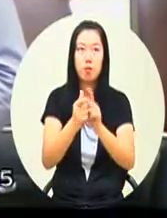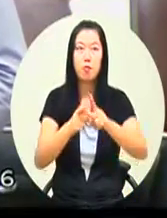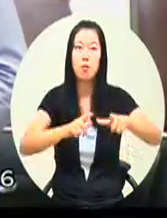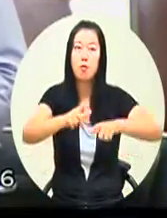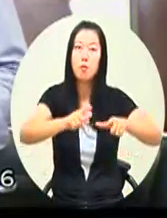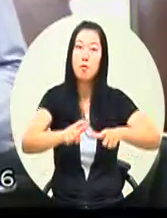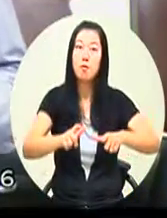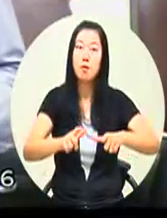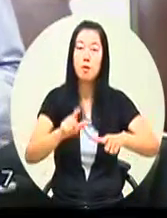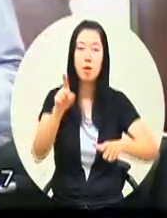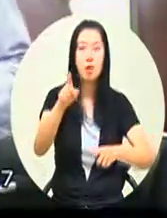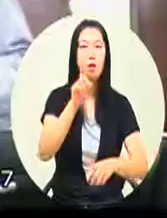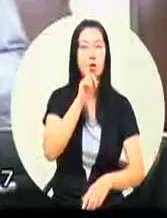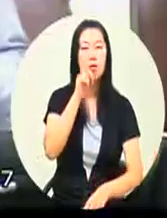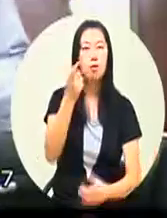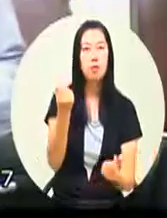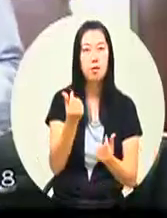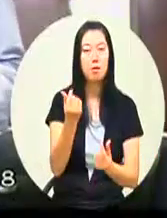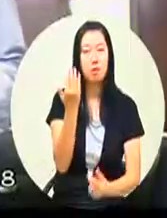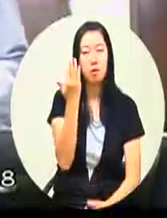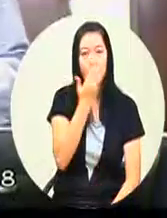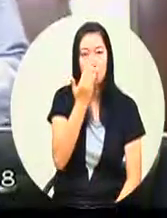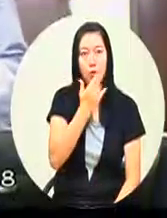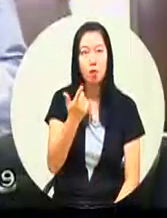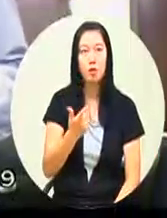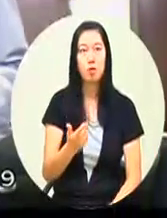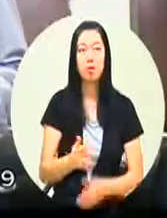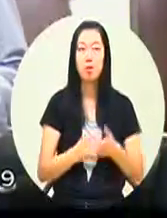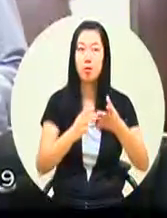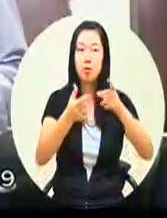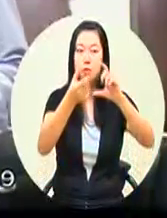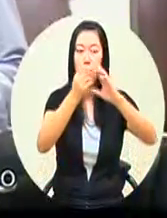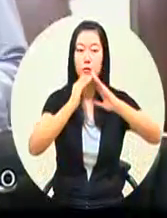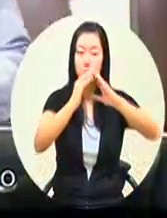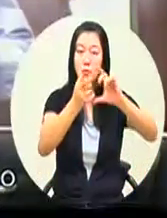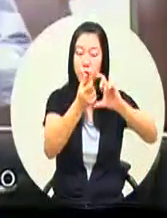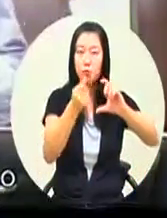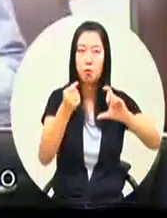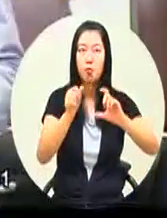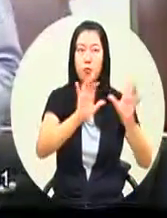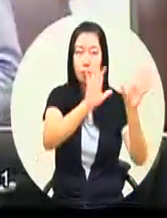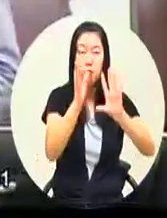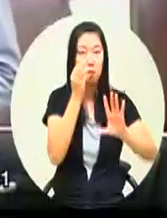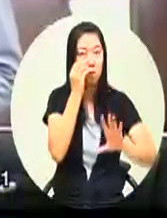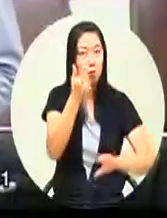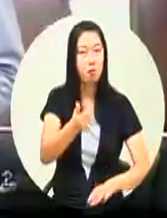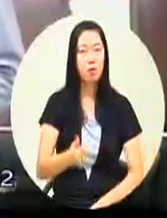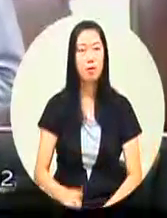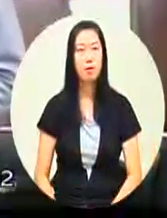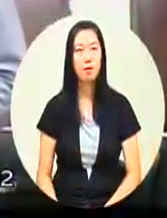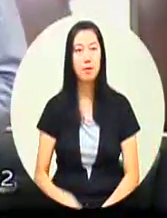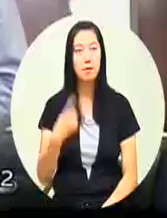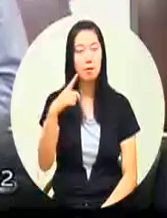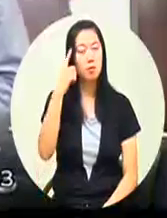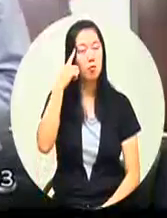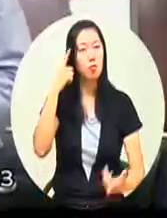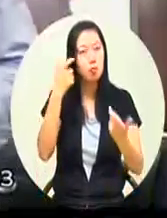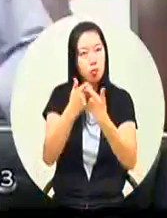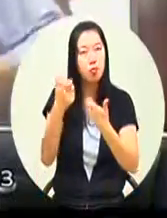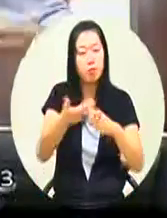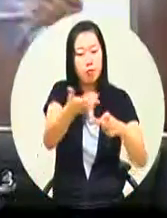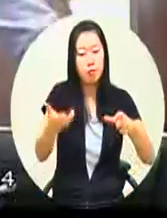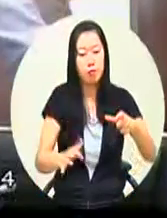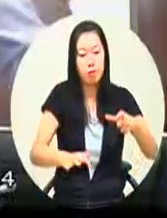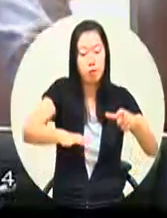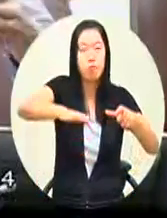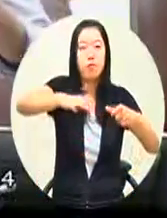池，因为看起来，因为就在市区里面，它的整个景观，当然还是第一个，当然要符合我们的自洪功能，当然